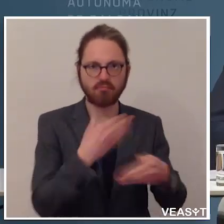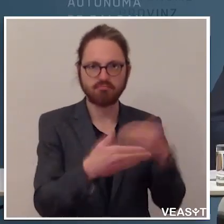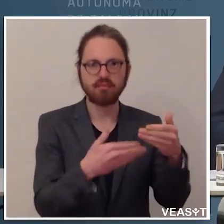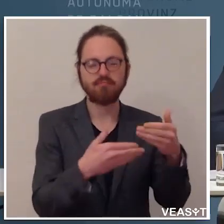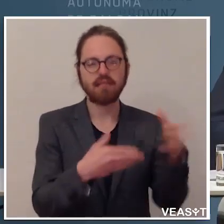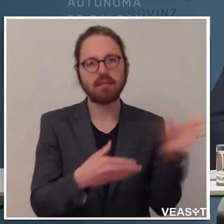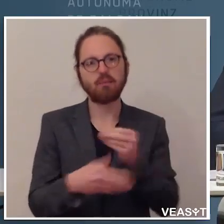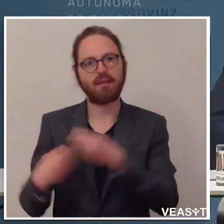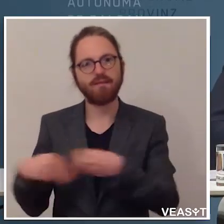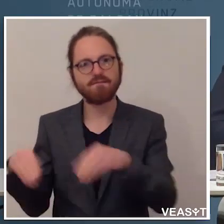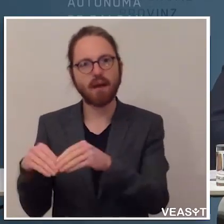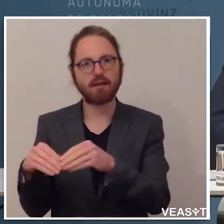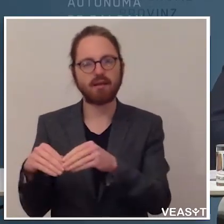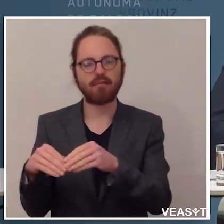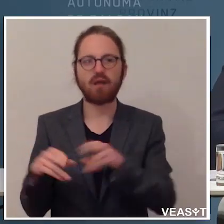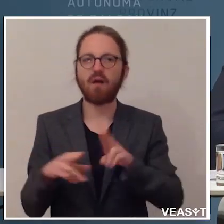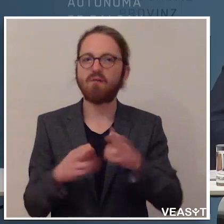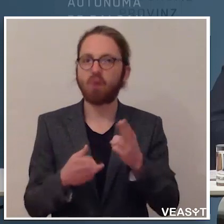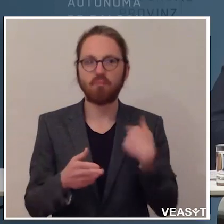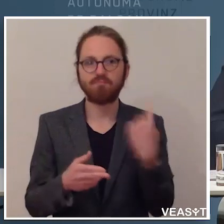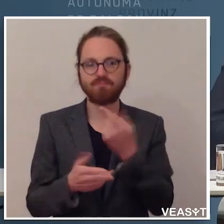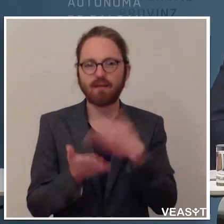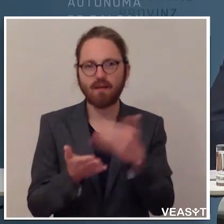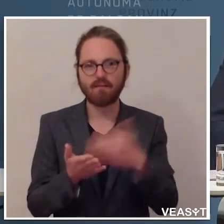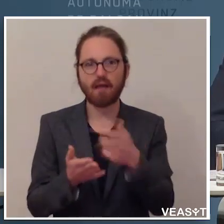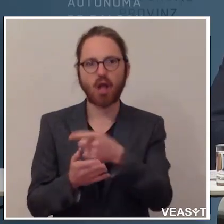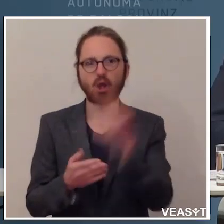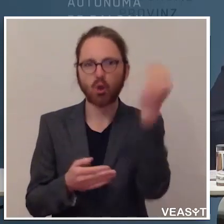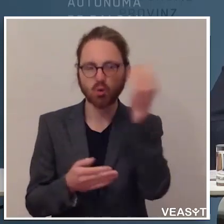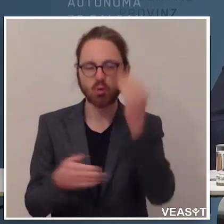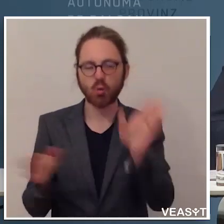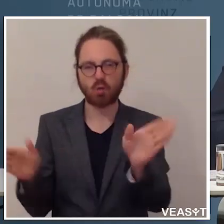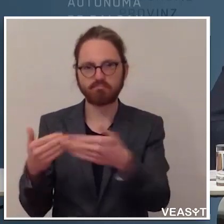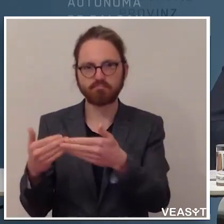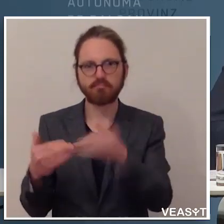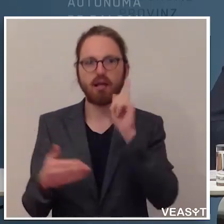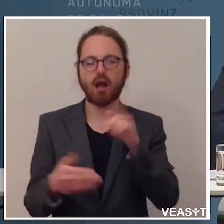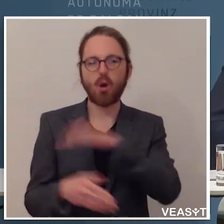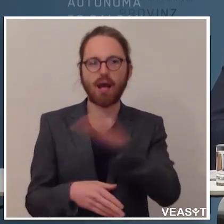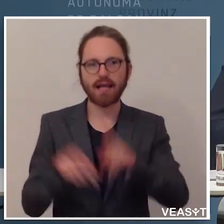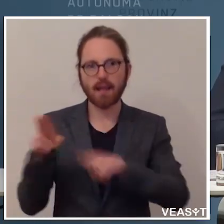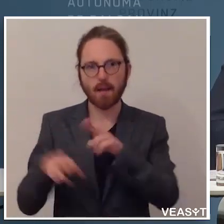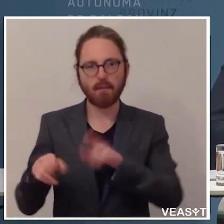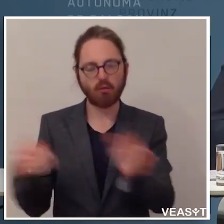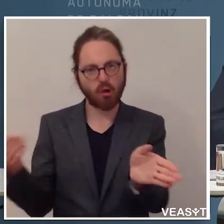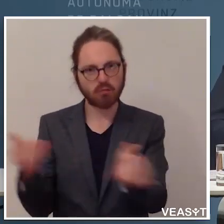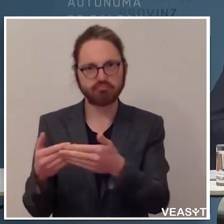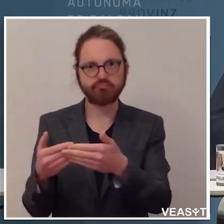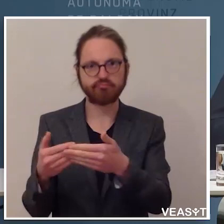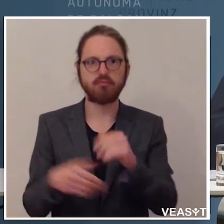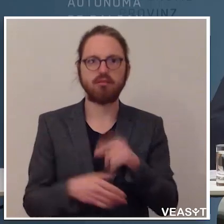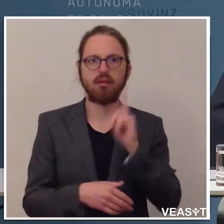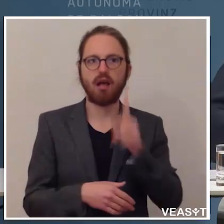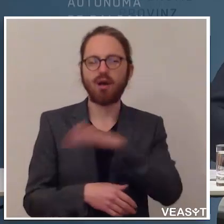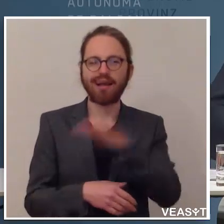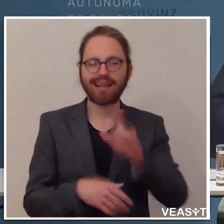Familie. Denn wir haben weiterhin geschlossene Schulen, wir haben weiterhin geschlossene Kinderbetreuungseinrichtungen, öffentliche, also